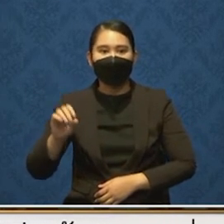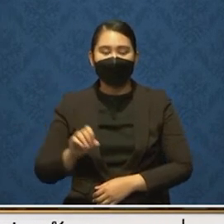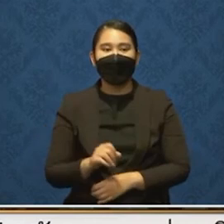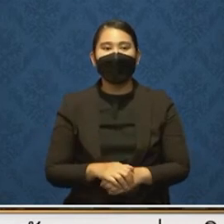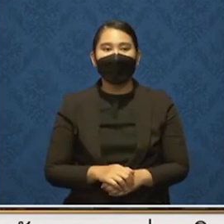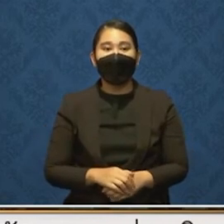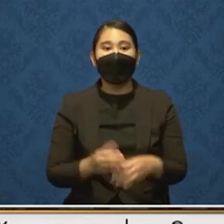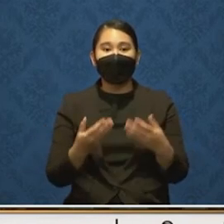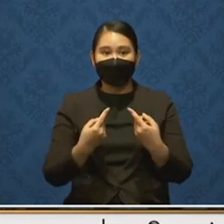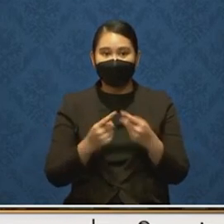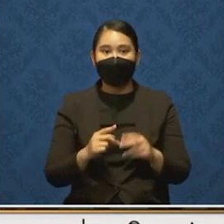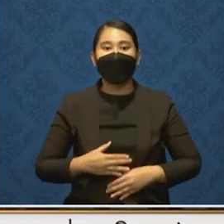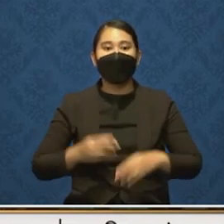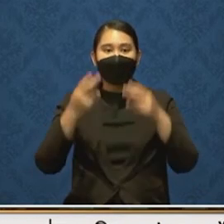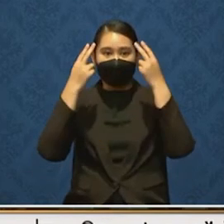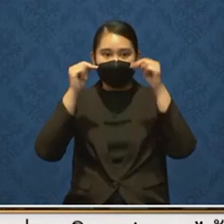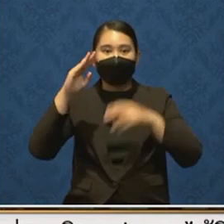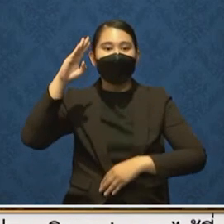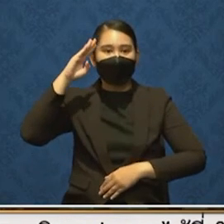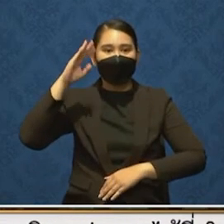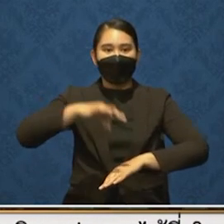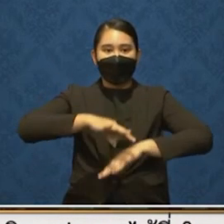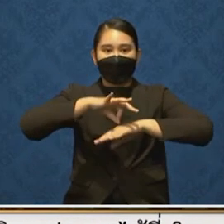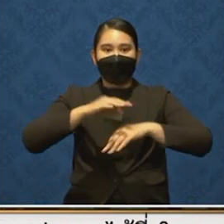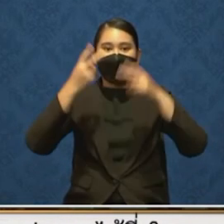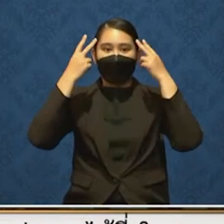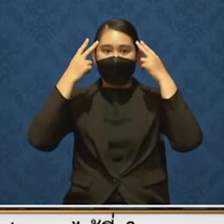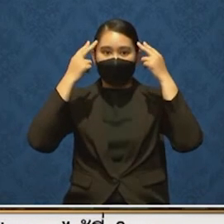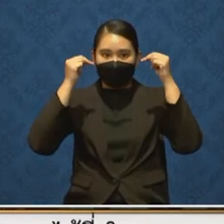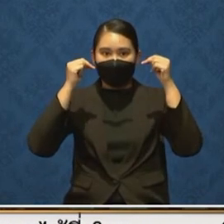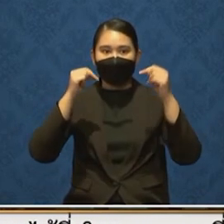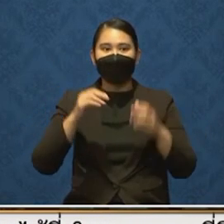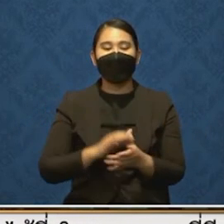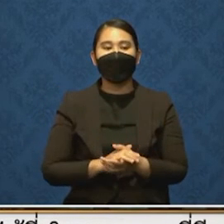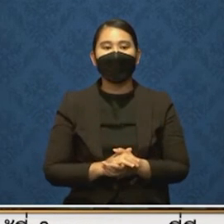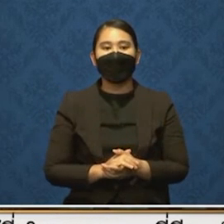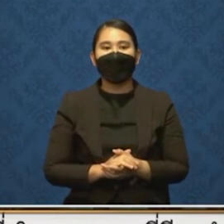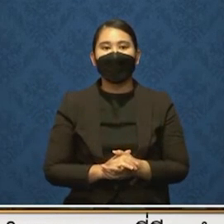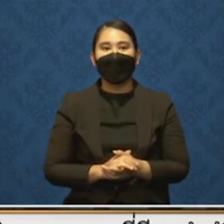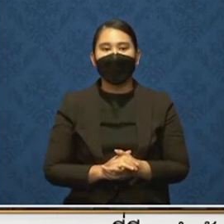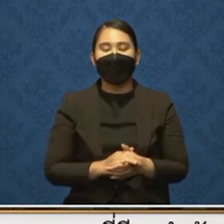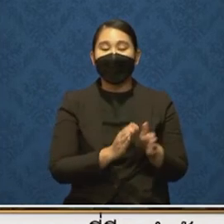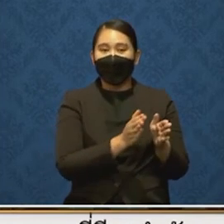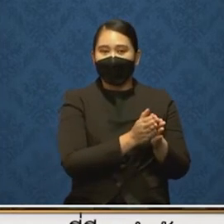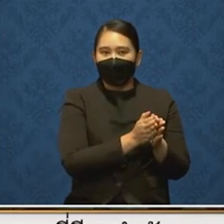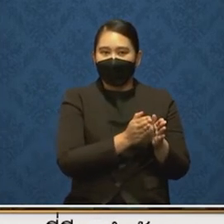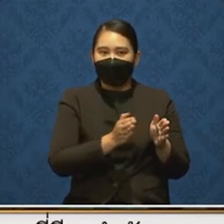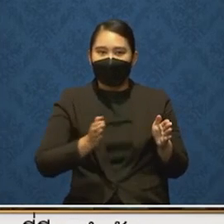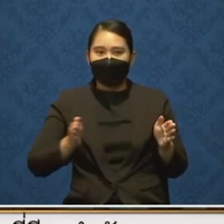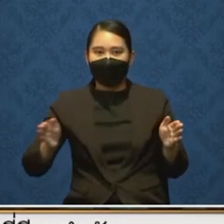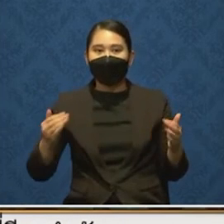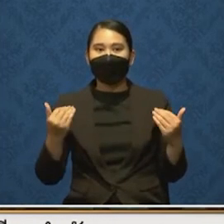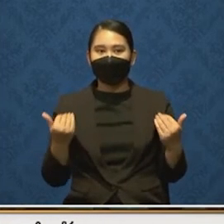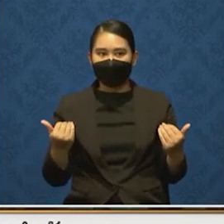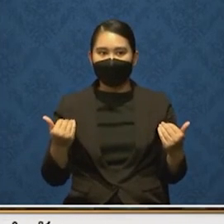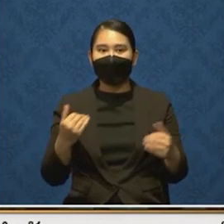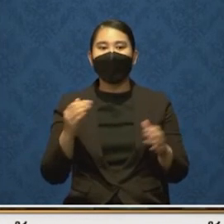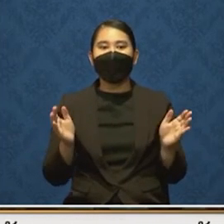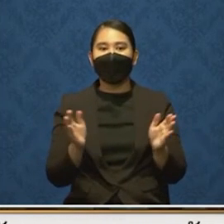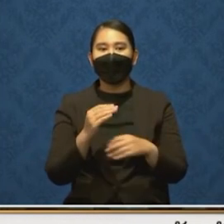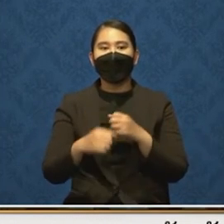แร่นอยู่ในตำแหน่งนายก่ตรีนะครับตั้งแต่หัจากยิบ equival ๆ ไม่นาน ็ จนถึงปัจุบัiantesนี่สีปีแล้นะคะ